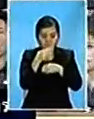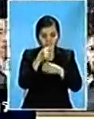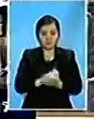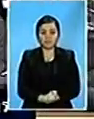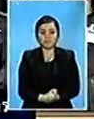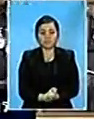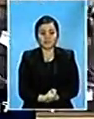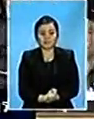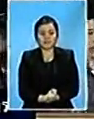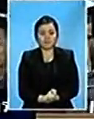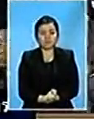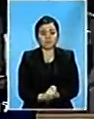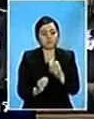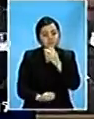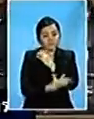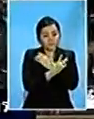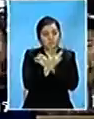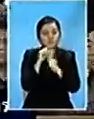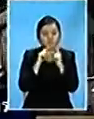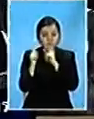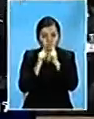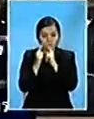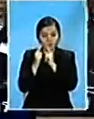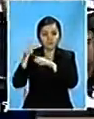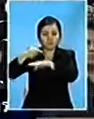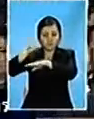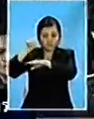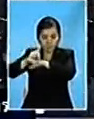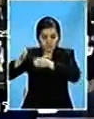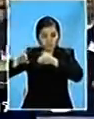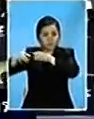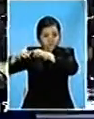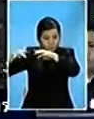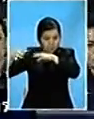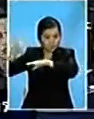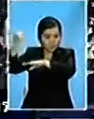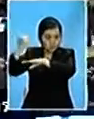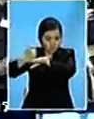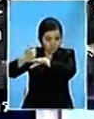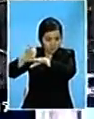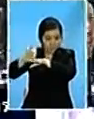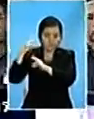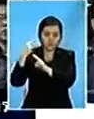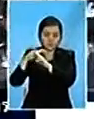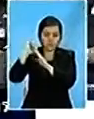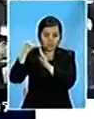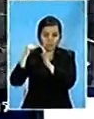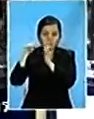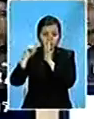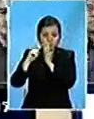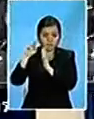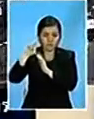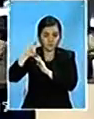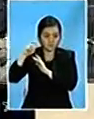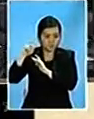จากการที่ได้มีโอกาสหารือกับทางประธานวิปฝ่ายค้านซึ่งนำโดยท่านจุรินทร์ลักษณวิศิษฏ์นะครับ